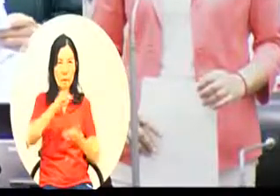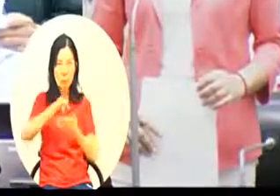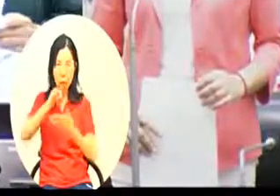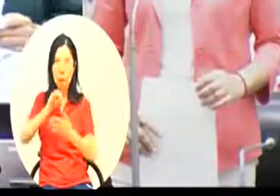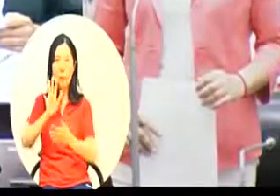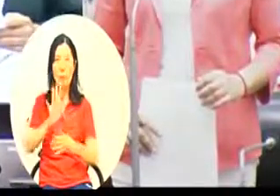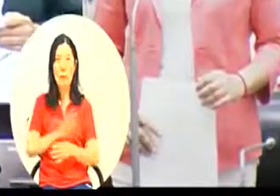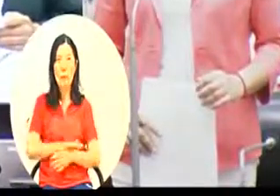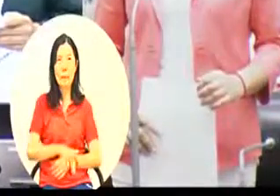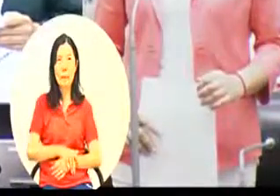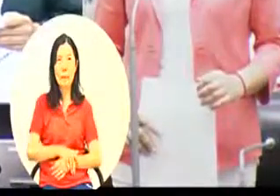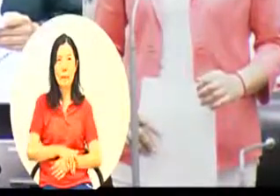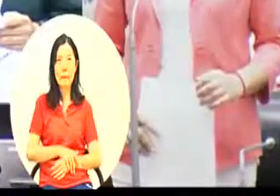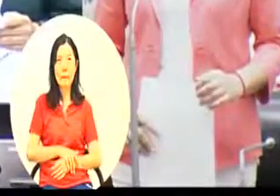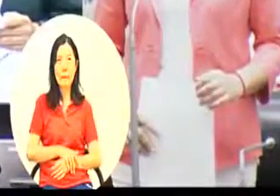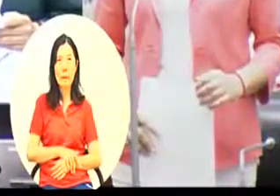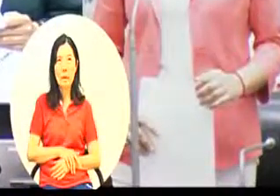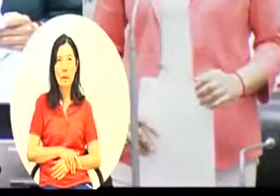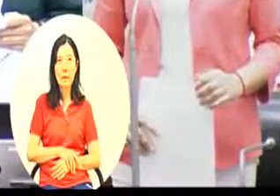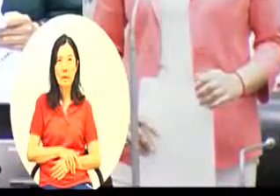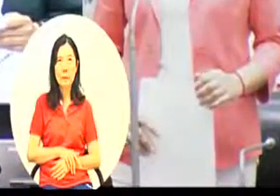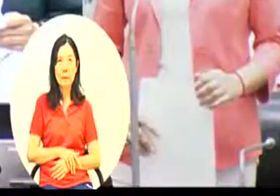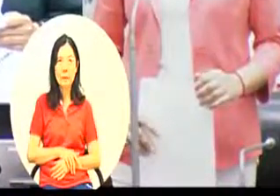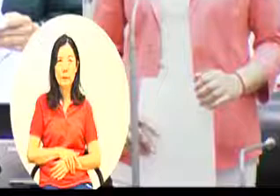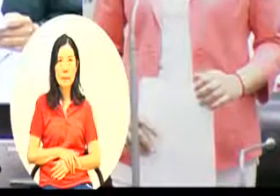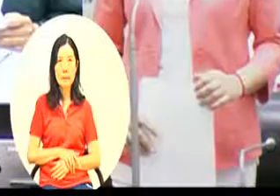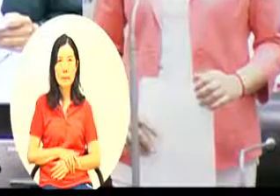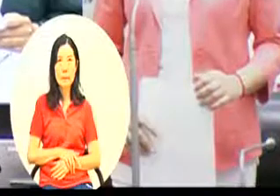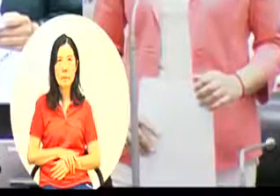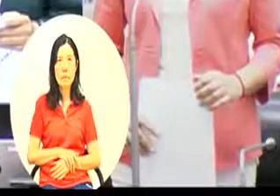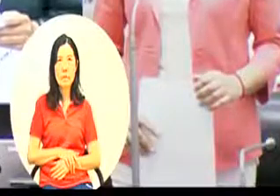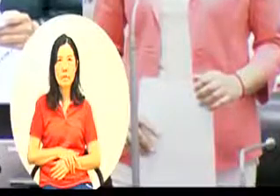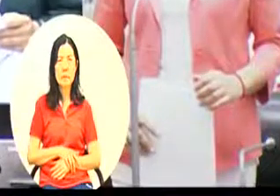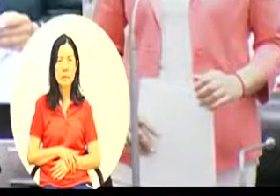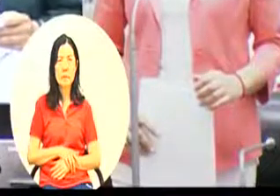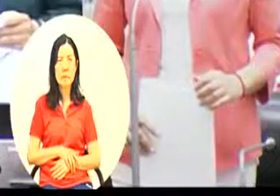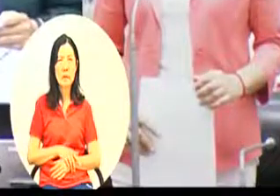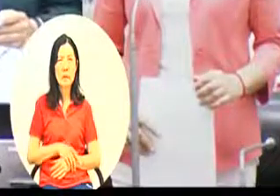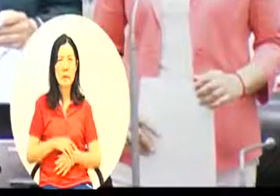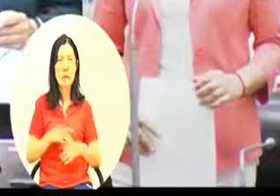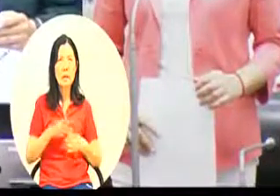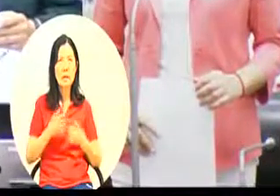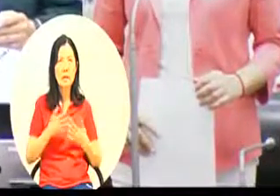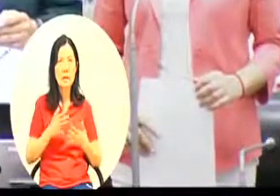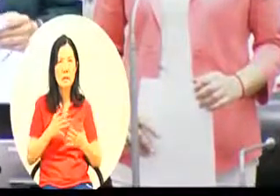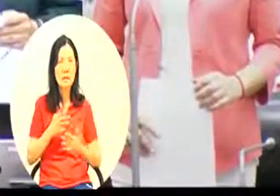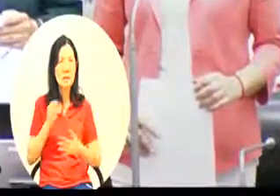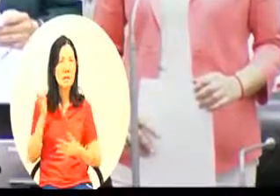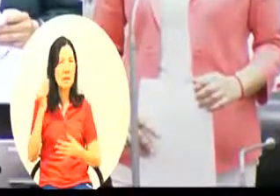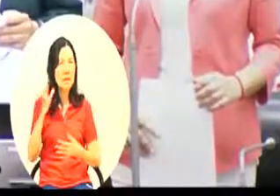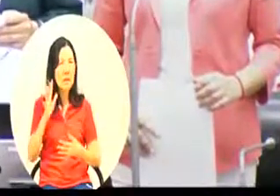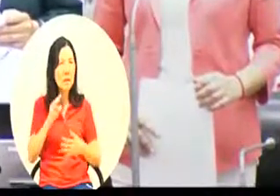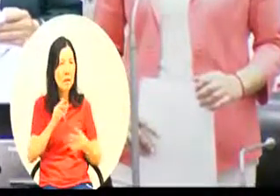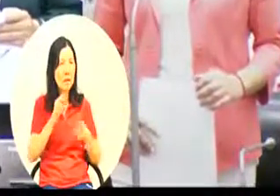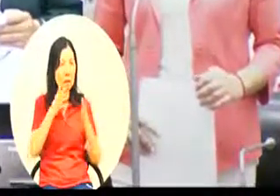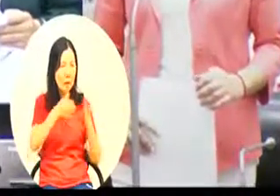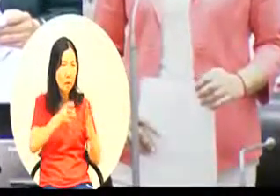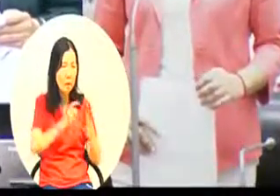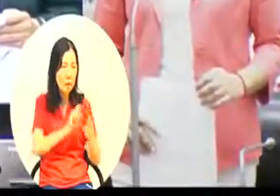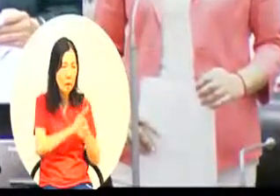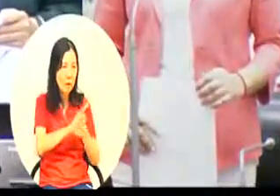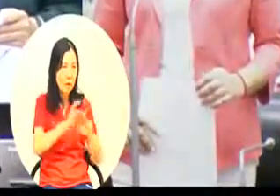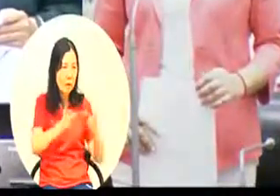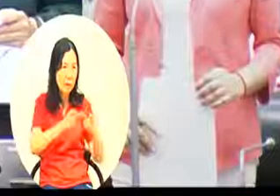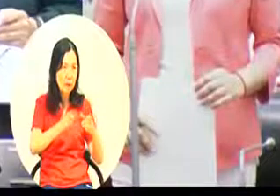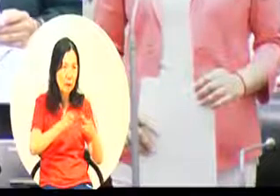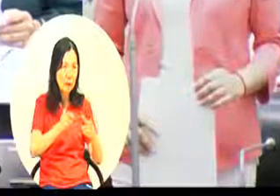我非常不愿意听到你们认为说什么我们对林园的乡亲